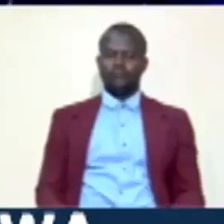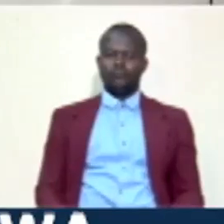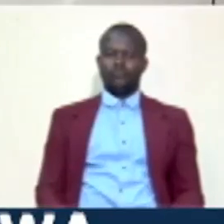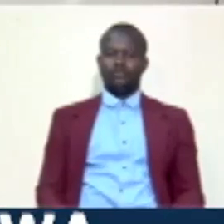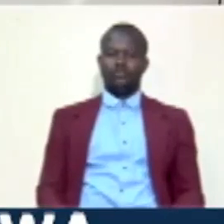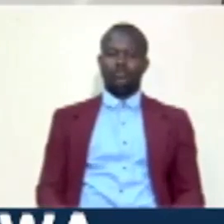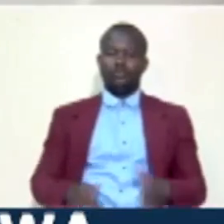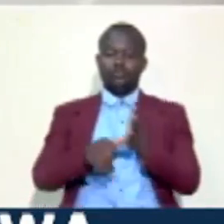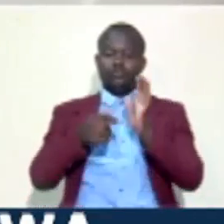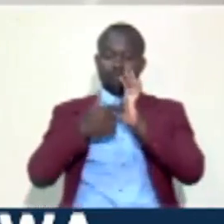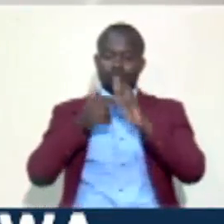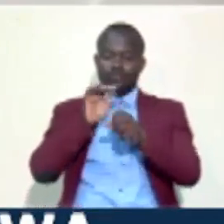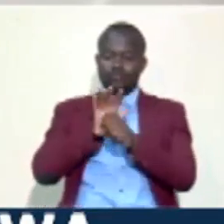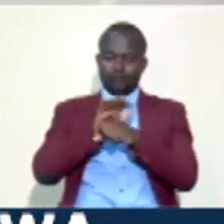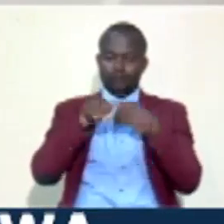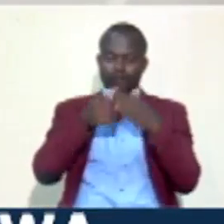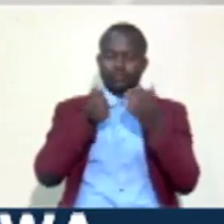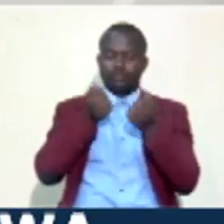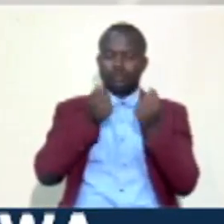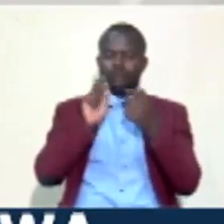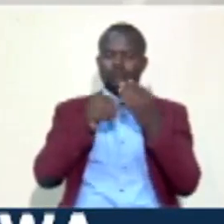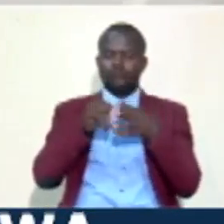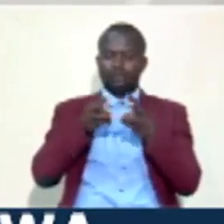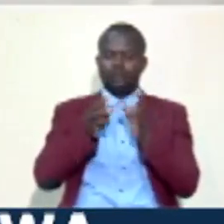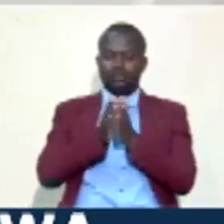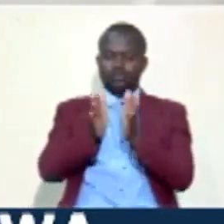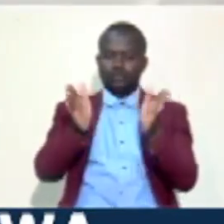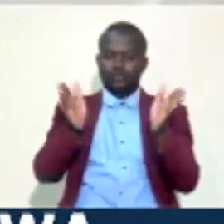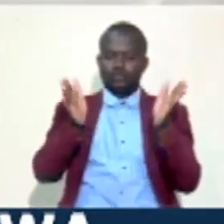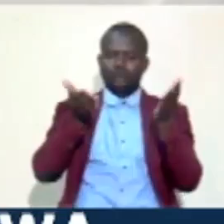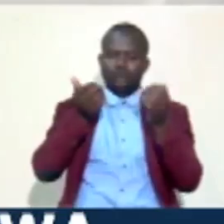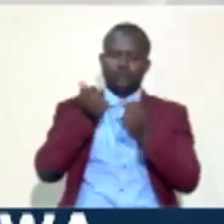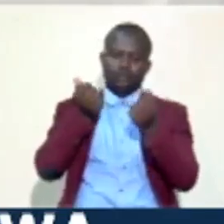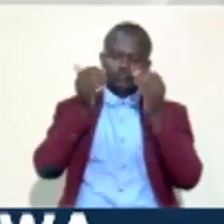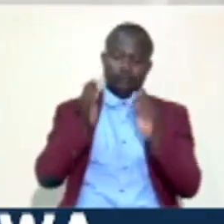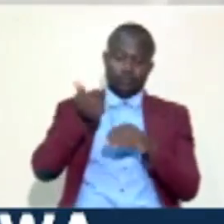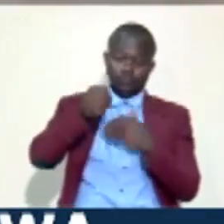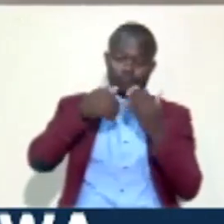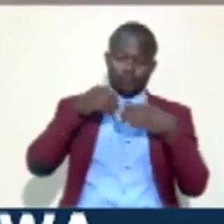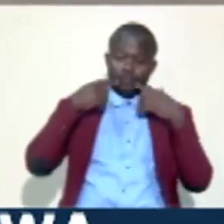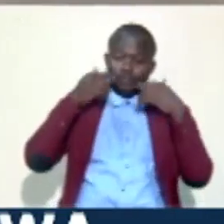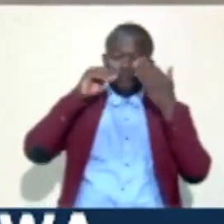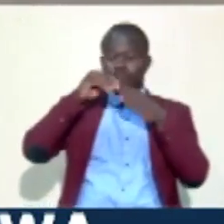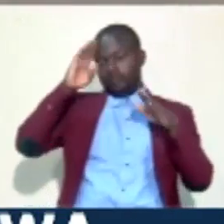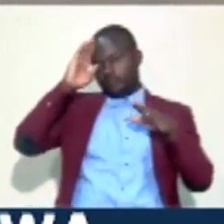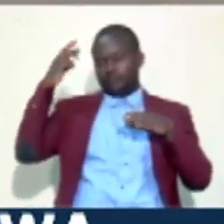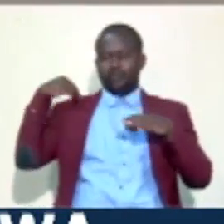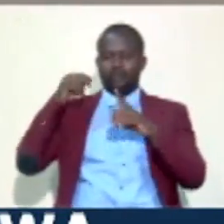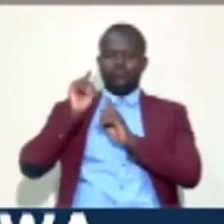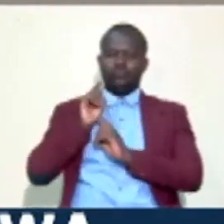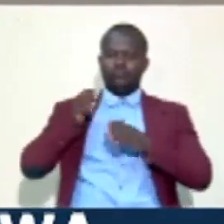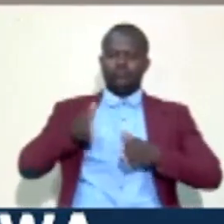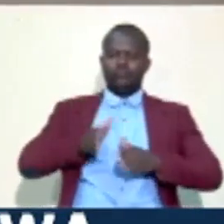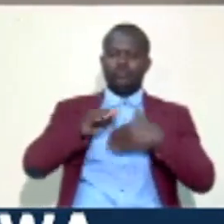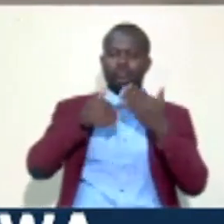Ni ikibazo kiri kugaragara cyane cyane mu modoka zitwara abagenzi mu buryo bwa rusange. Abashoferi bazo bavuga ko polisi ishinzwe umutekano wo mu muhanda